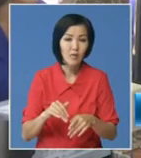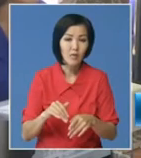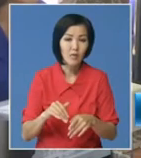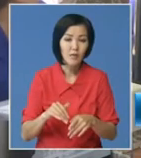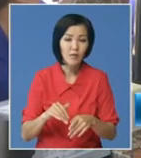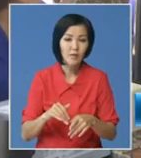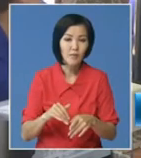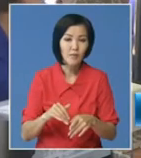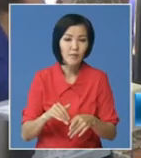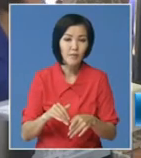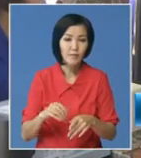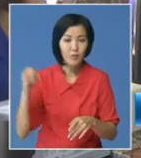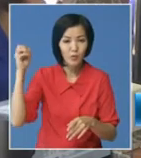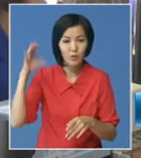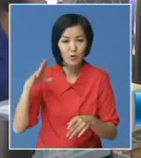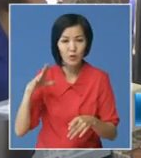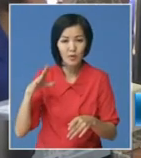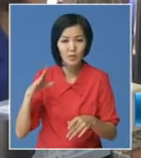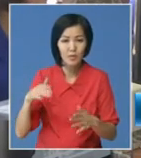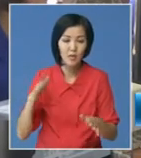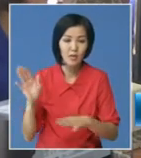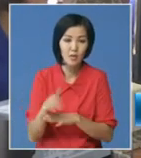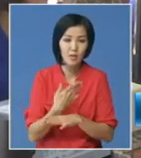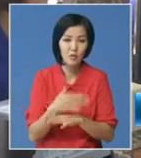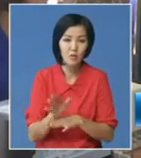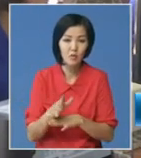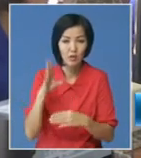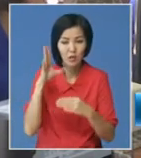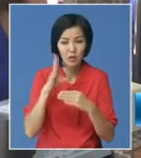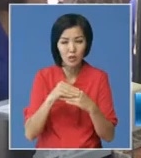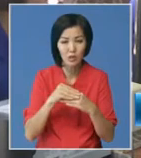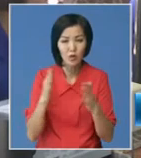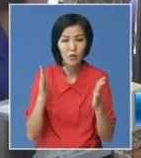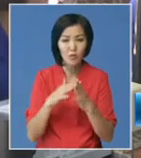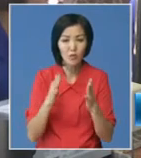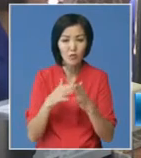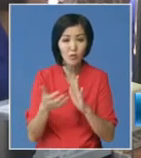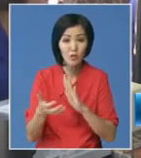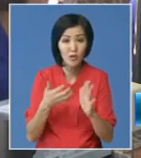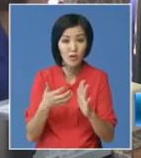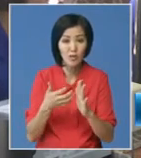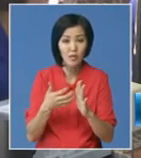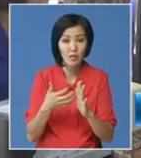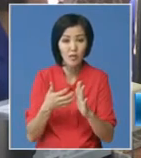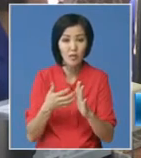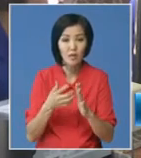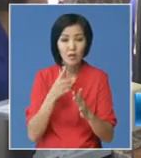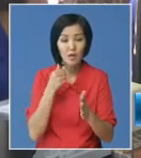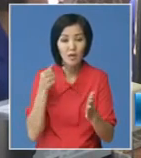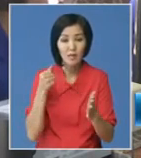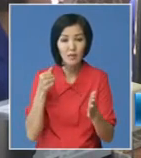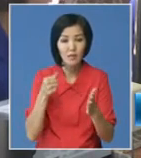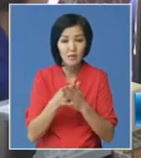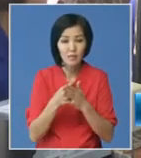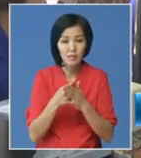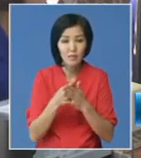бойы жаңағы күннің астына жүргеннен кейін, күйгеннен кейін, кешкісін үйлеріне қайтып келгеннен кейін шақырулар көп болады. Қан қысымдар көтеріледі, жаңағы күн